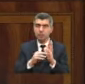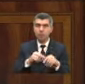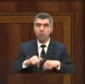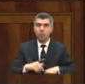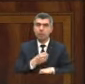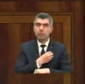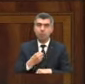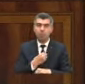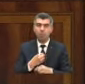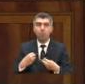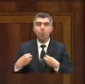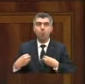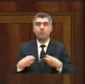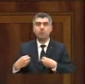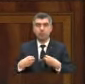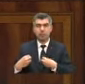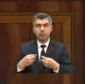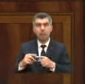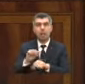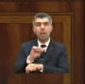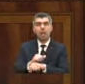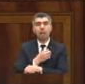إحداث مديرية خاصة بالتغطية الصحية.